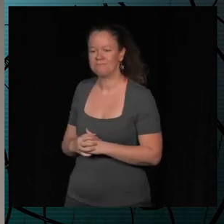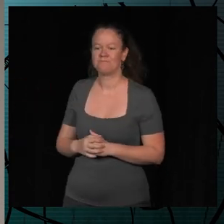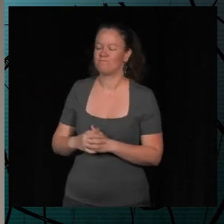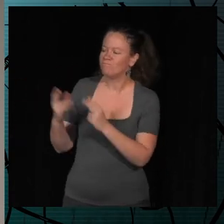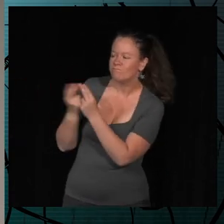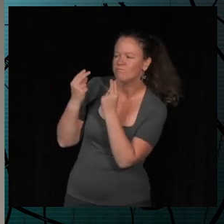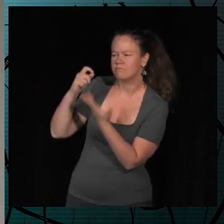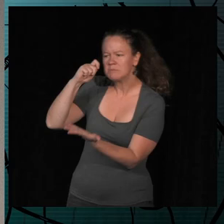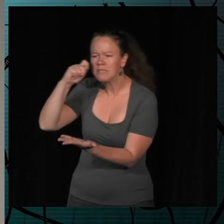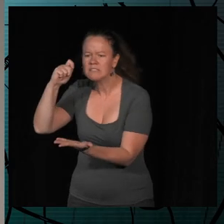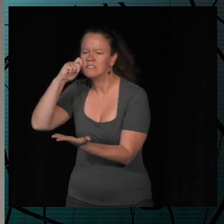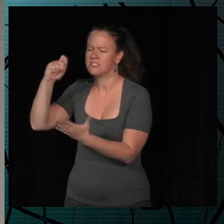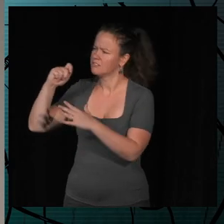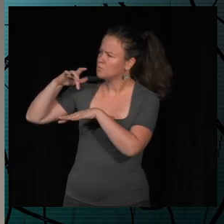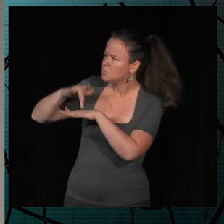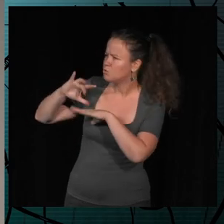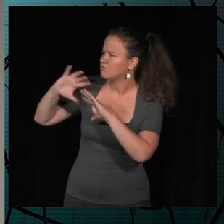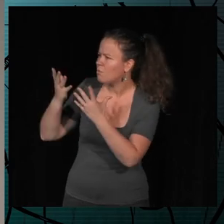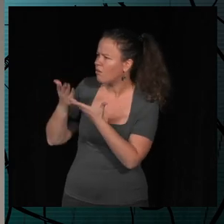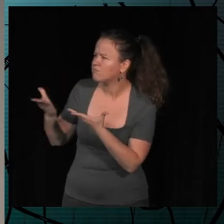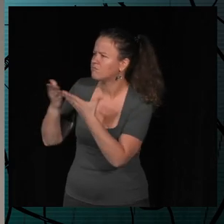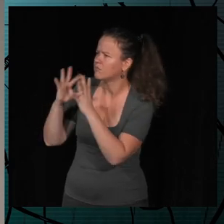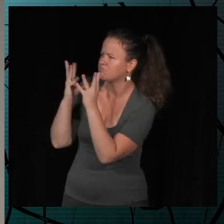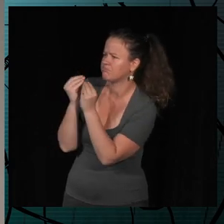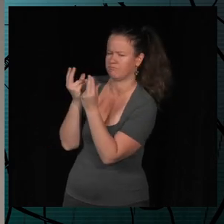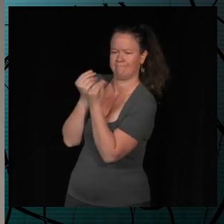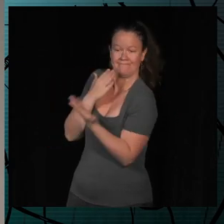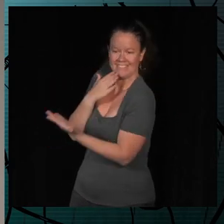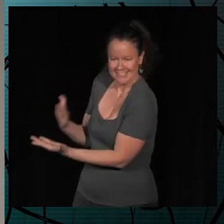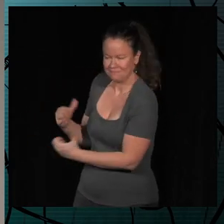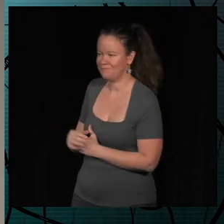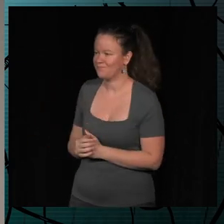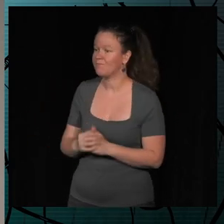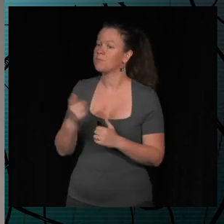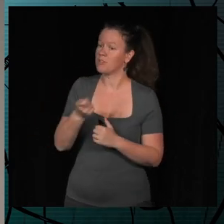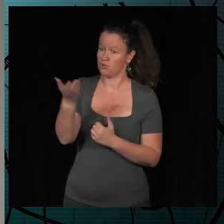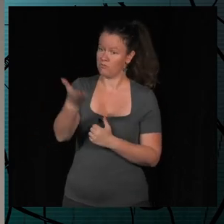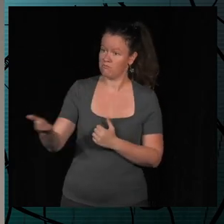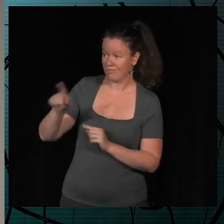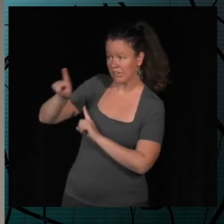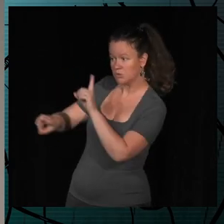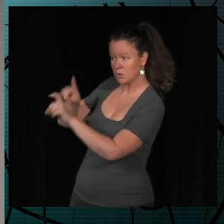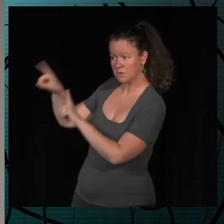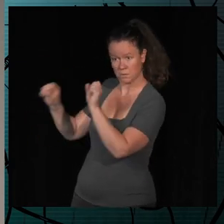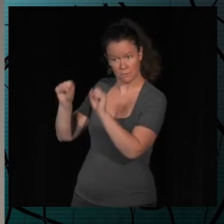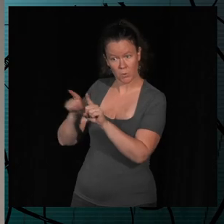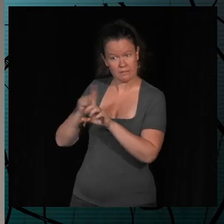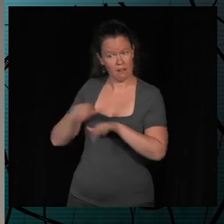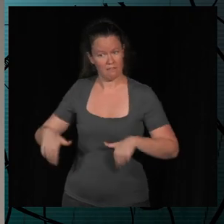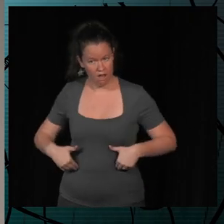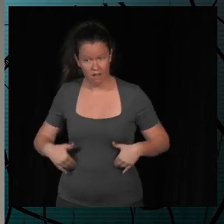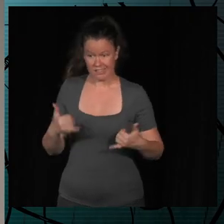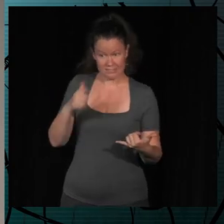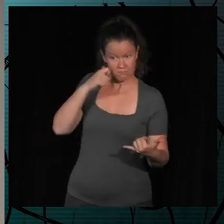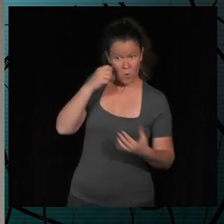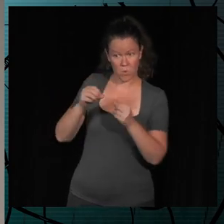du jeu vidéo et l'usage des écrans dans nos vies quotidiennes ils pourront également répondre à vos questions dans la salle ou en ligne c'est je